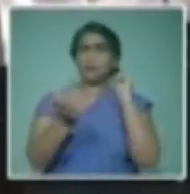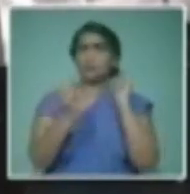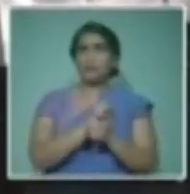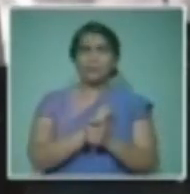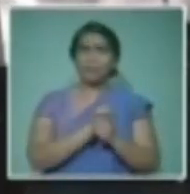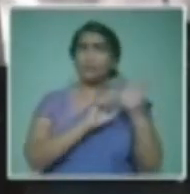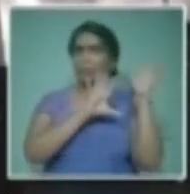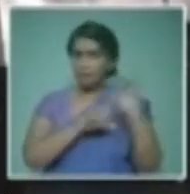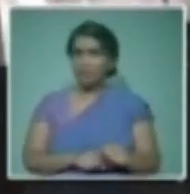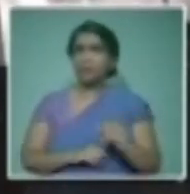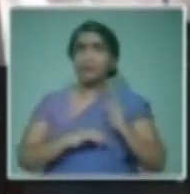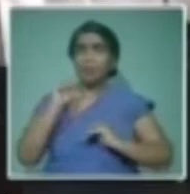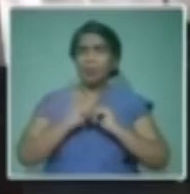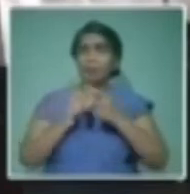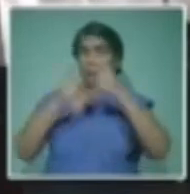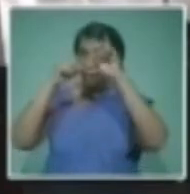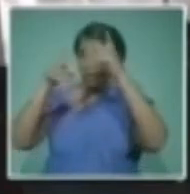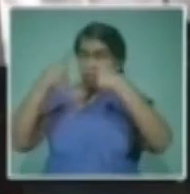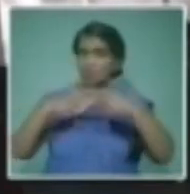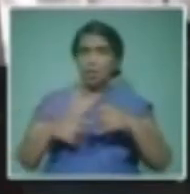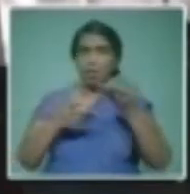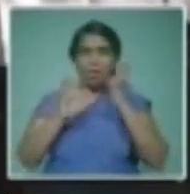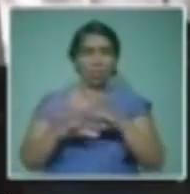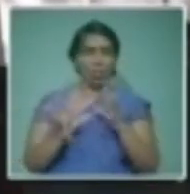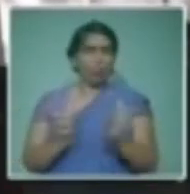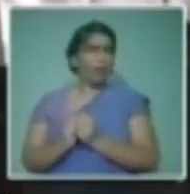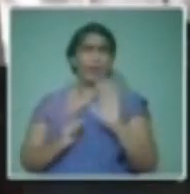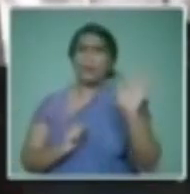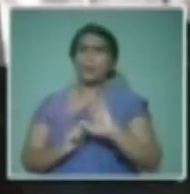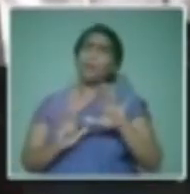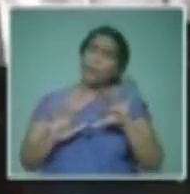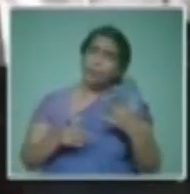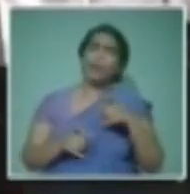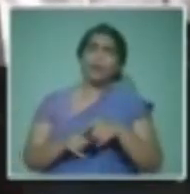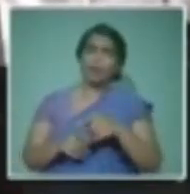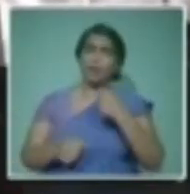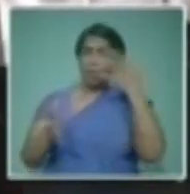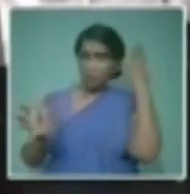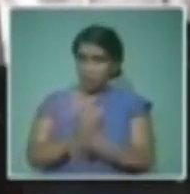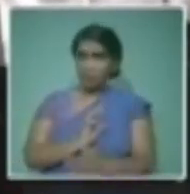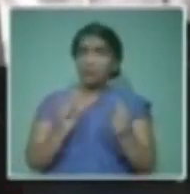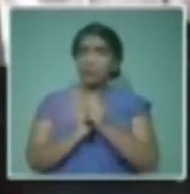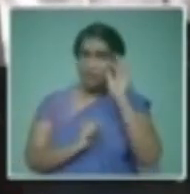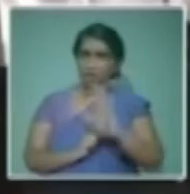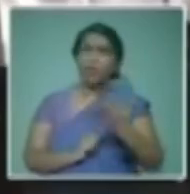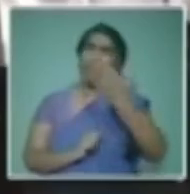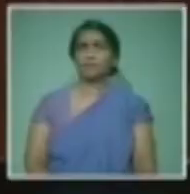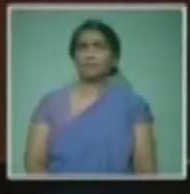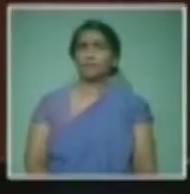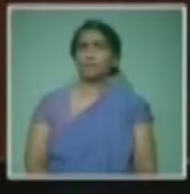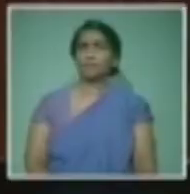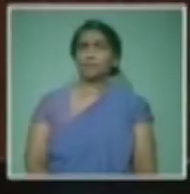සංශෝධනයක් ගෙනල්ලා ක්‍රියාවලිය අනුගමනය කරලා අන්තිම මොහොතේ අකුල ගන්න එපා කවුරු හරි මේක කඩාකප්පල් කරන්න හදනවනේ ඒ අය අපි හෙලිදරව්